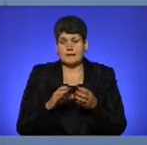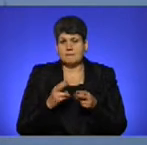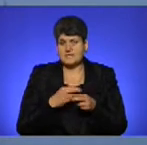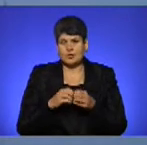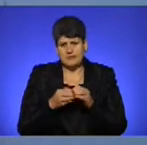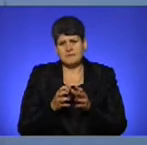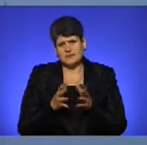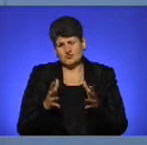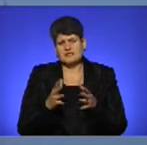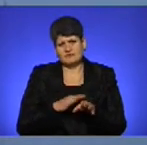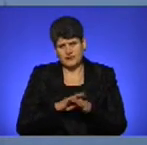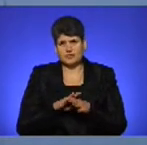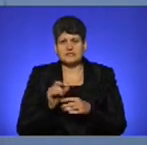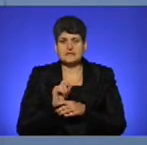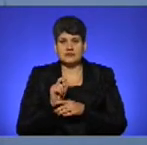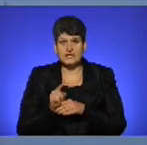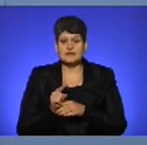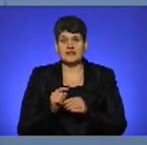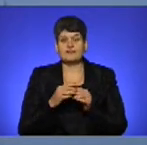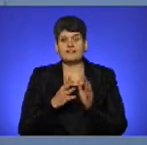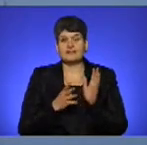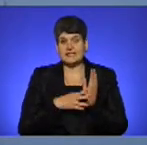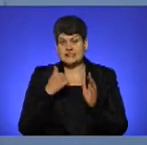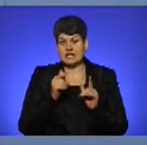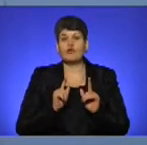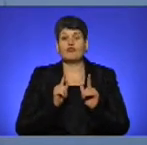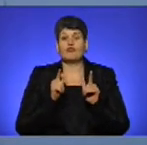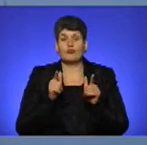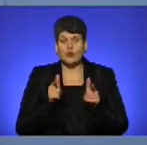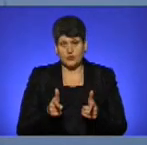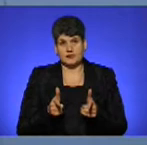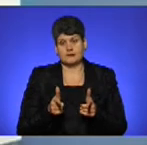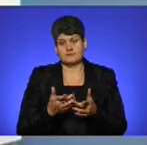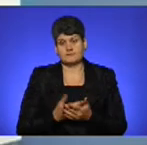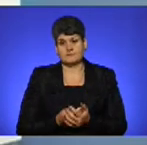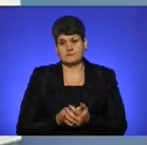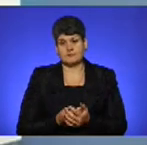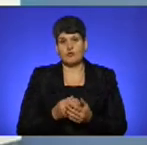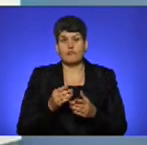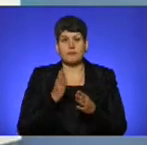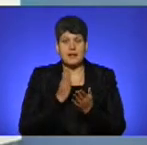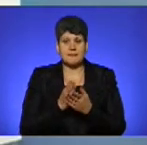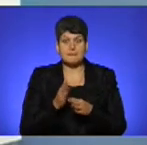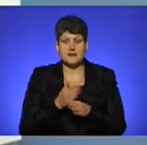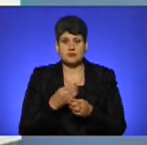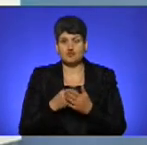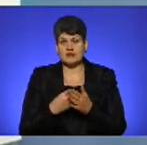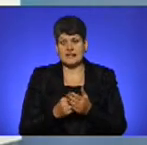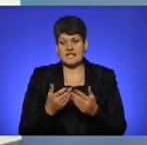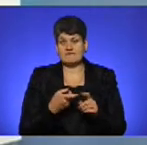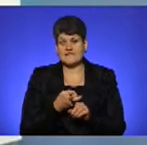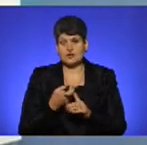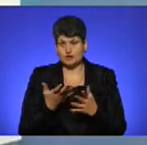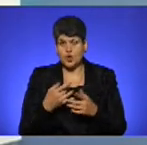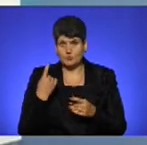справилися з такими завданнями і входять 2019 рік уже в прямих міжбюджетних відносинах. Таким чином і бюджет обласний